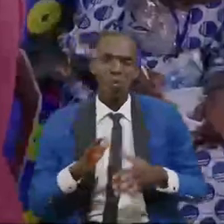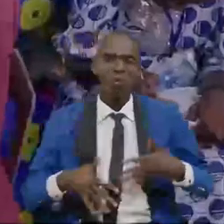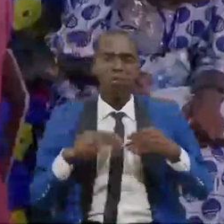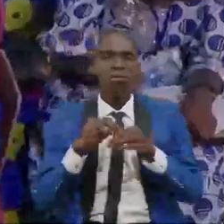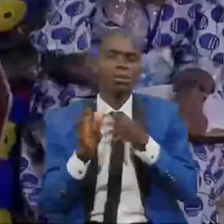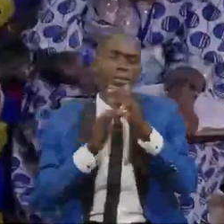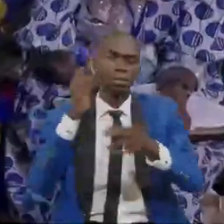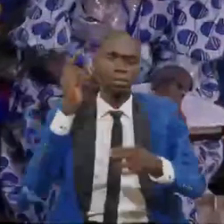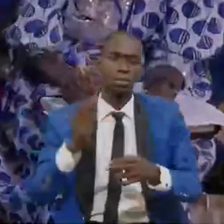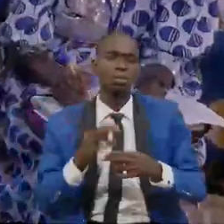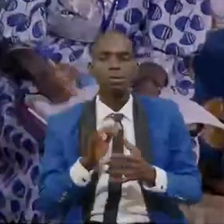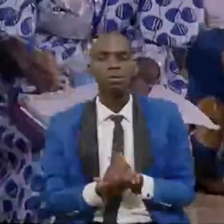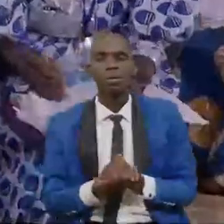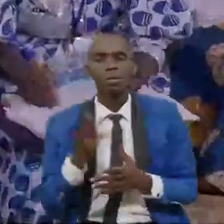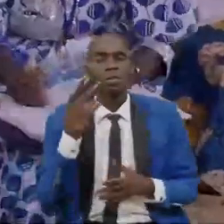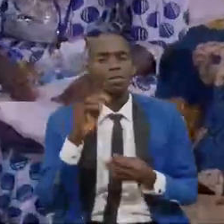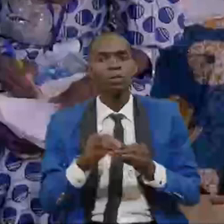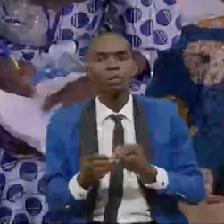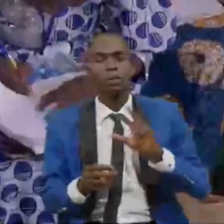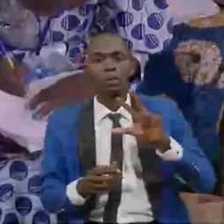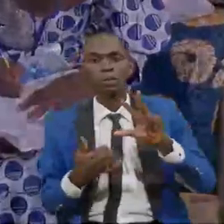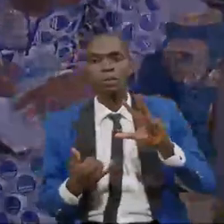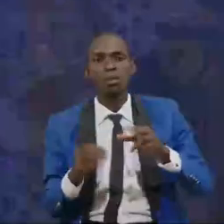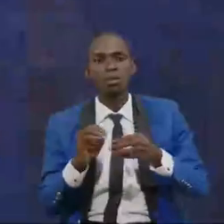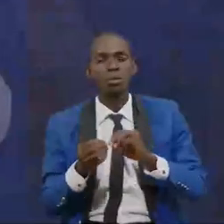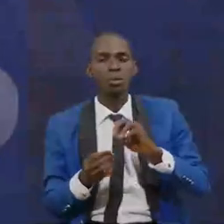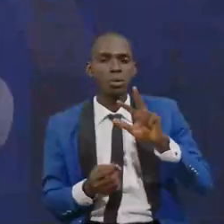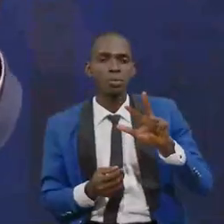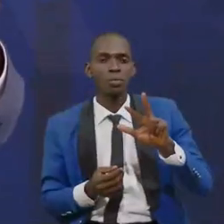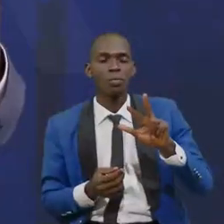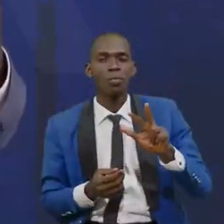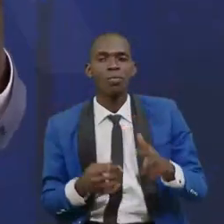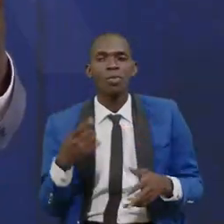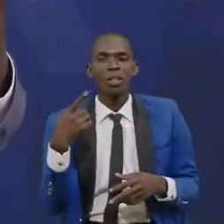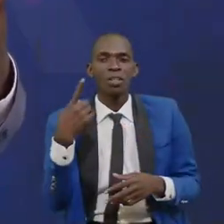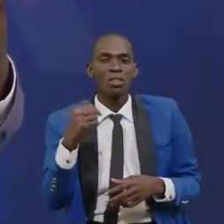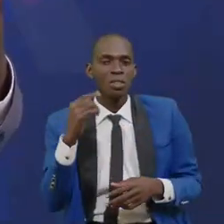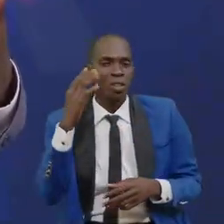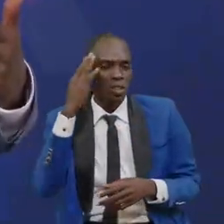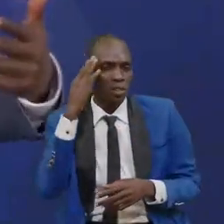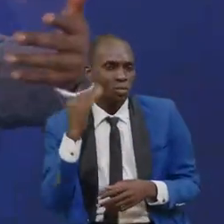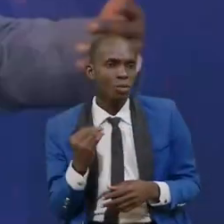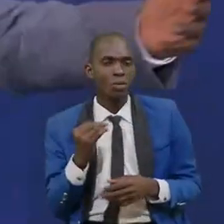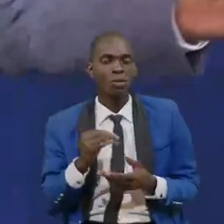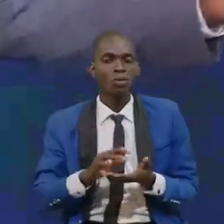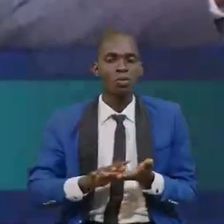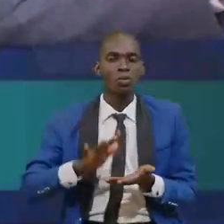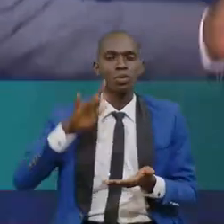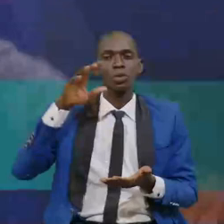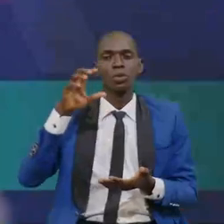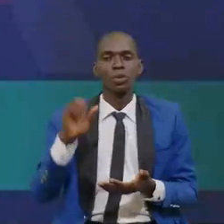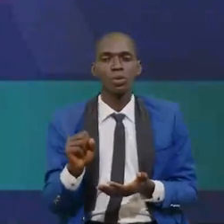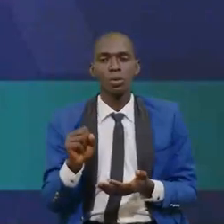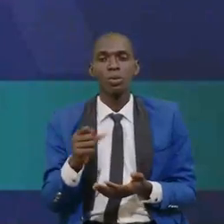de Jésus. Troisième élément maintenant, les promesses glorieuses et réalisables en